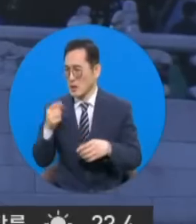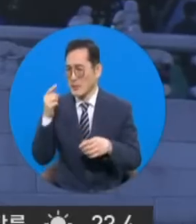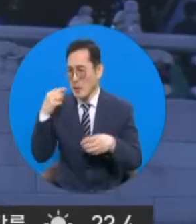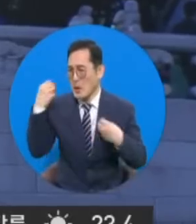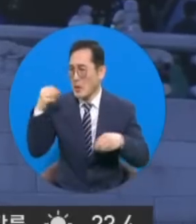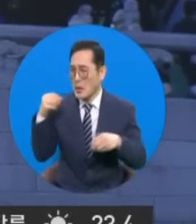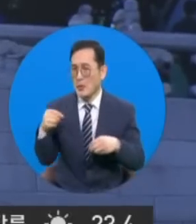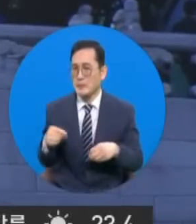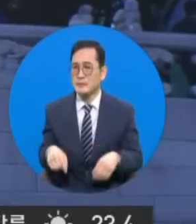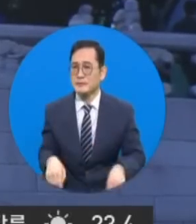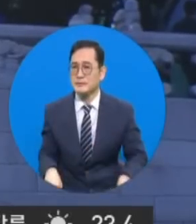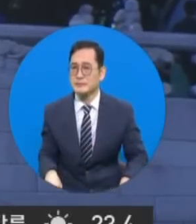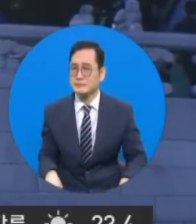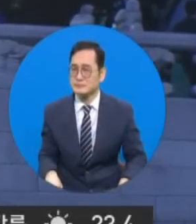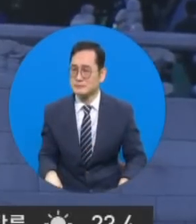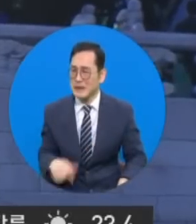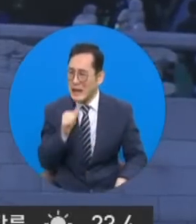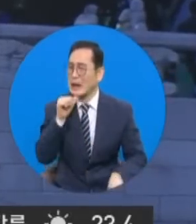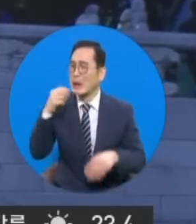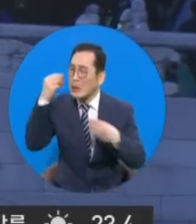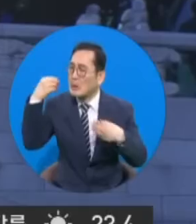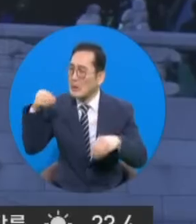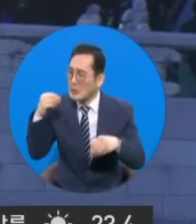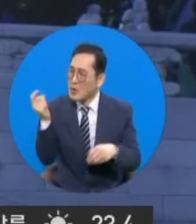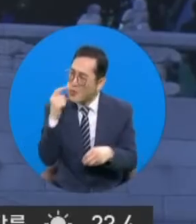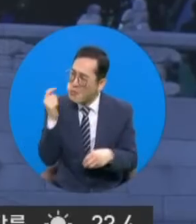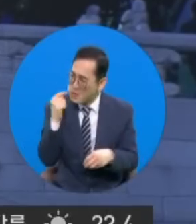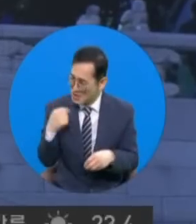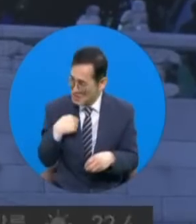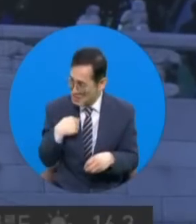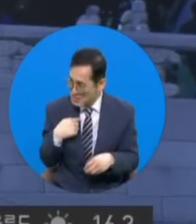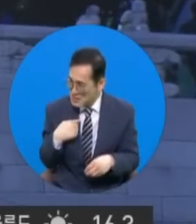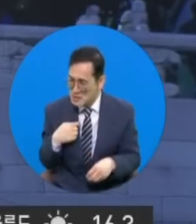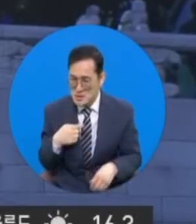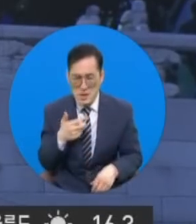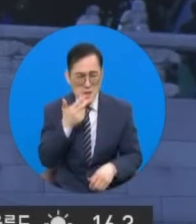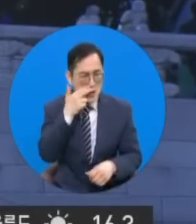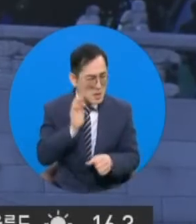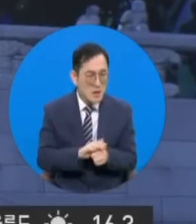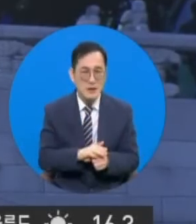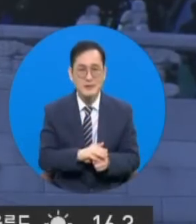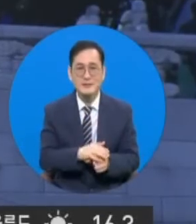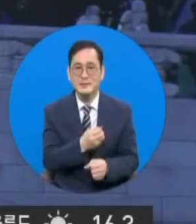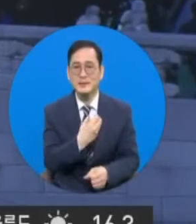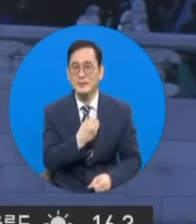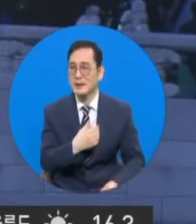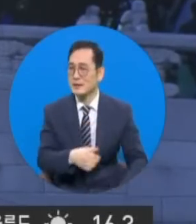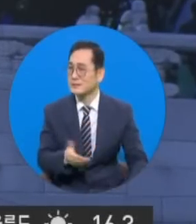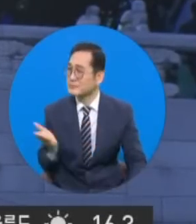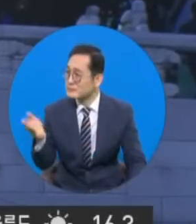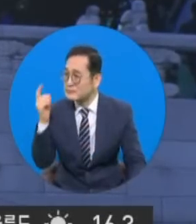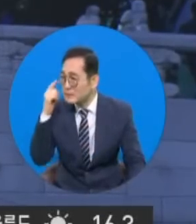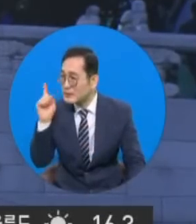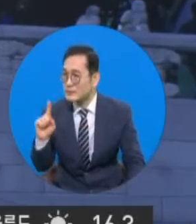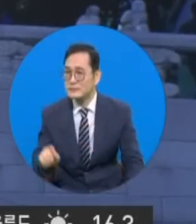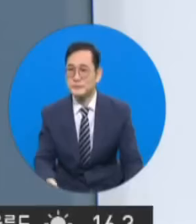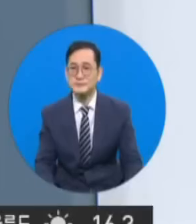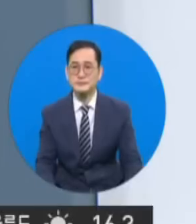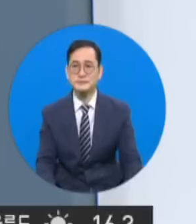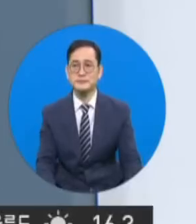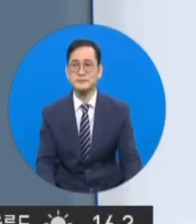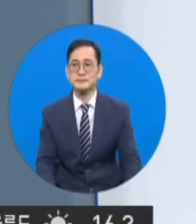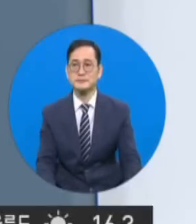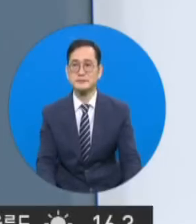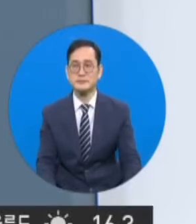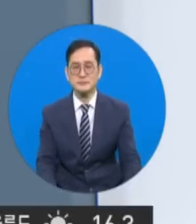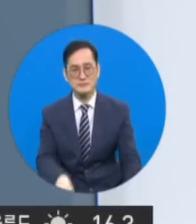계속 매일 라면만 먹고 만두 먹고 뭐 그렇게 살아왔다라는 건데요 박정환 의원님 어떻게 보십니까 더 이상 듣기 싫어요